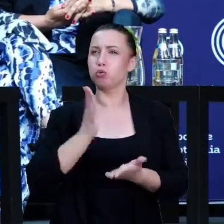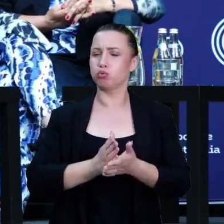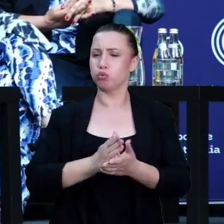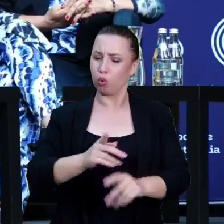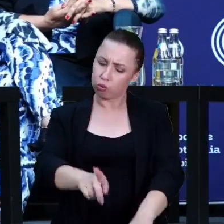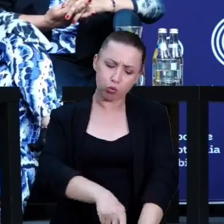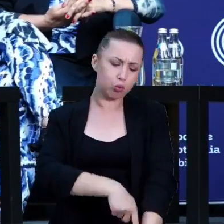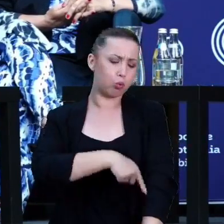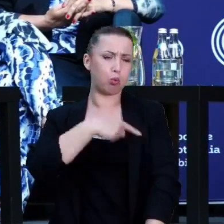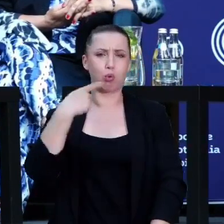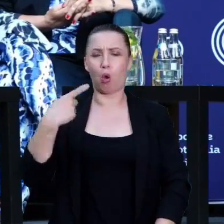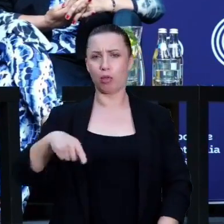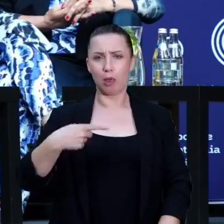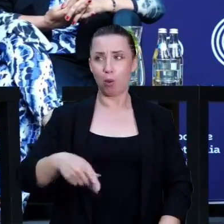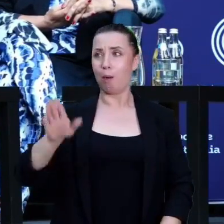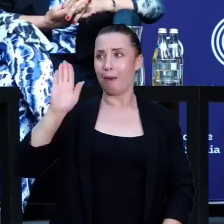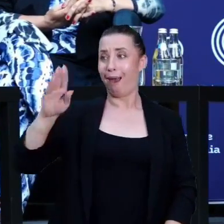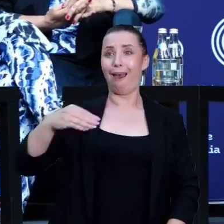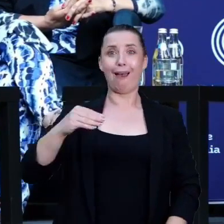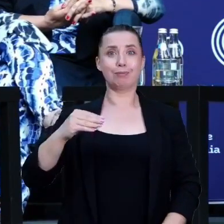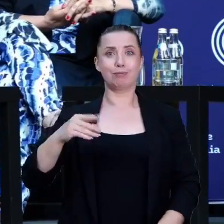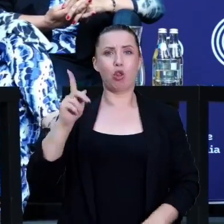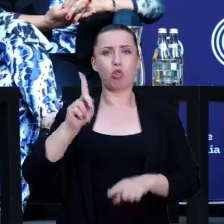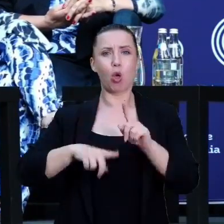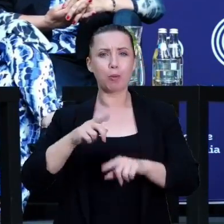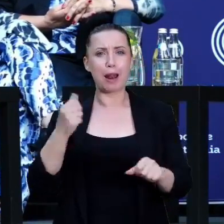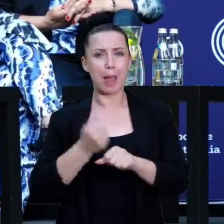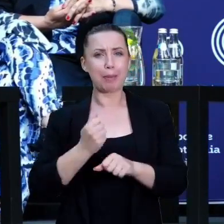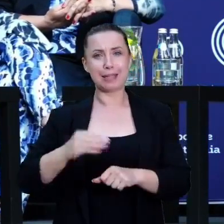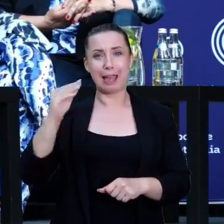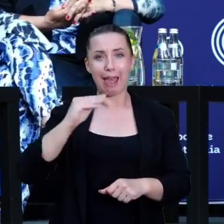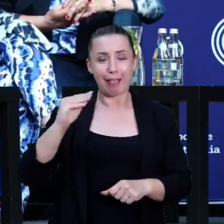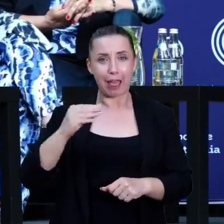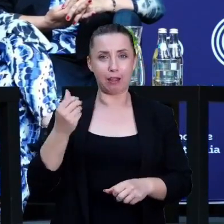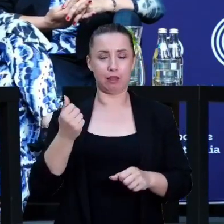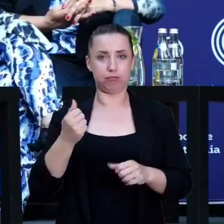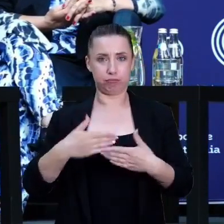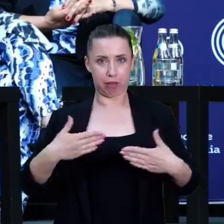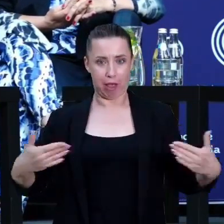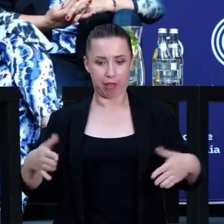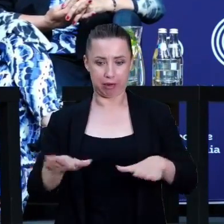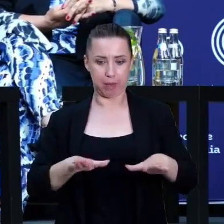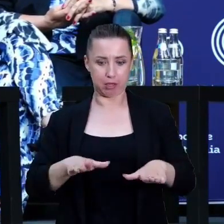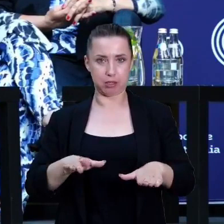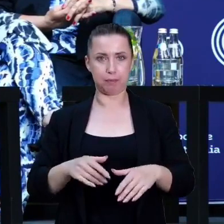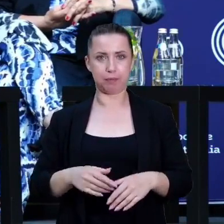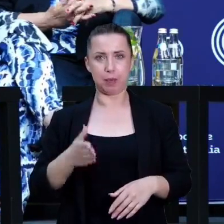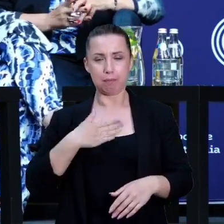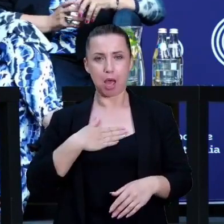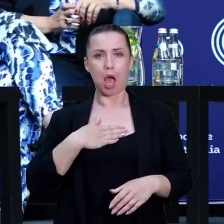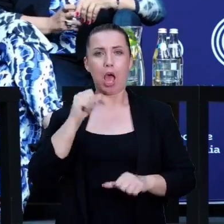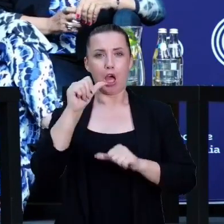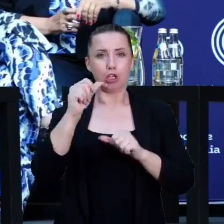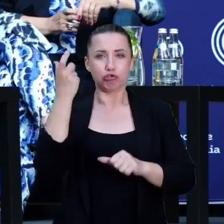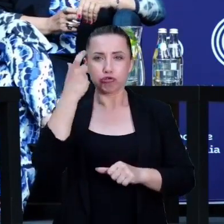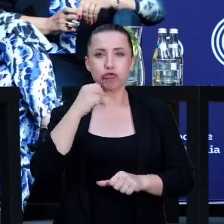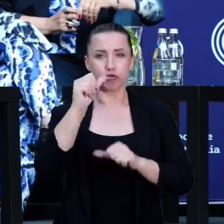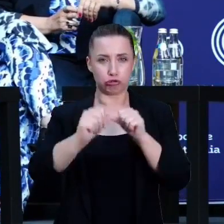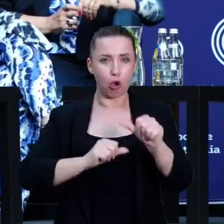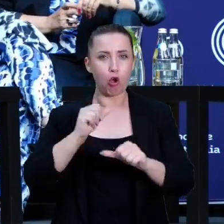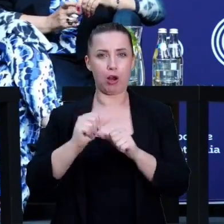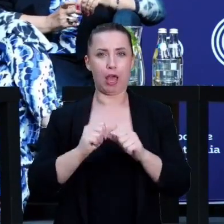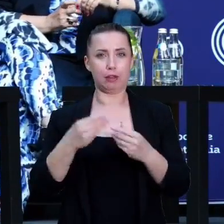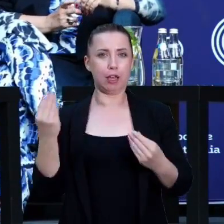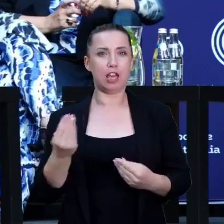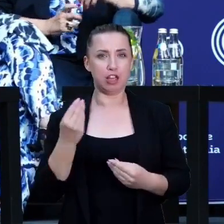dawna jest na etacie w teatrze i że to ją po prostu tak uskrzydliło, że mając jeszcze 100 lat naprawdę